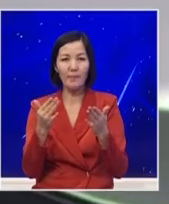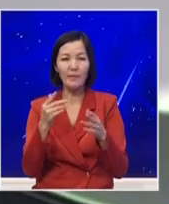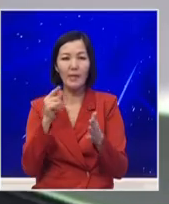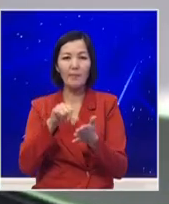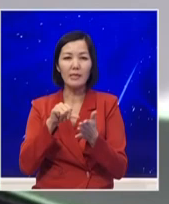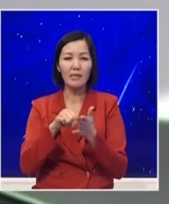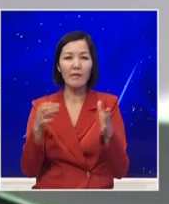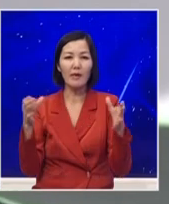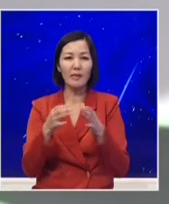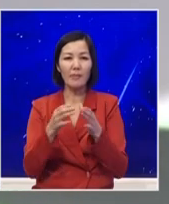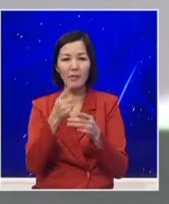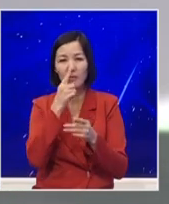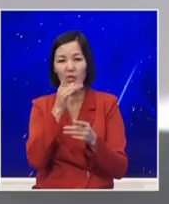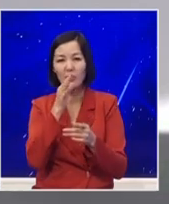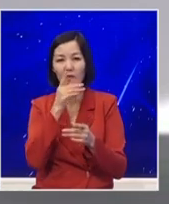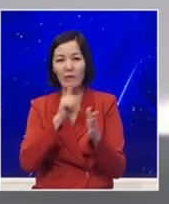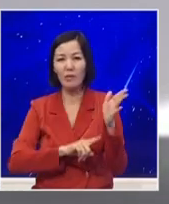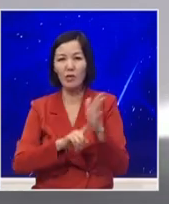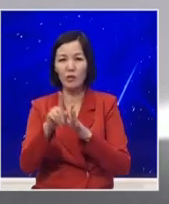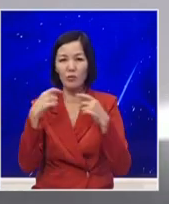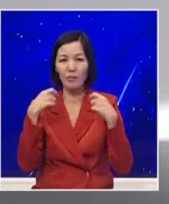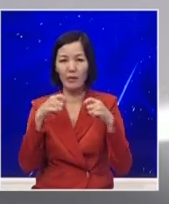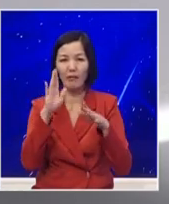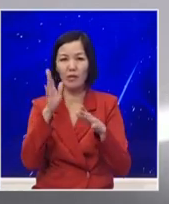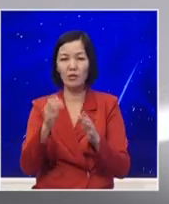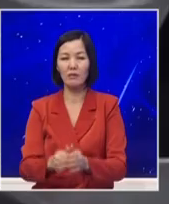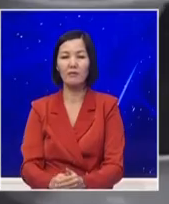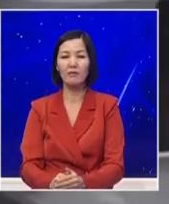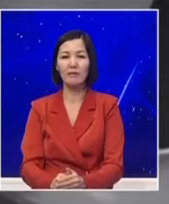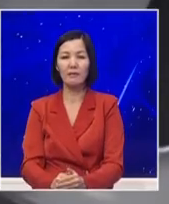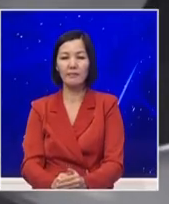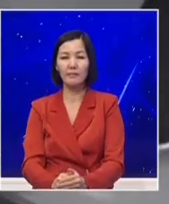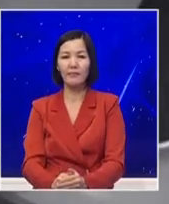словам представителей компании, в ближайшее время начнутся продажи.